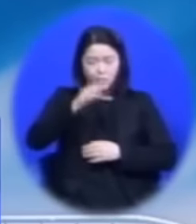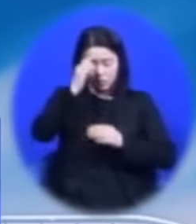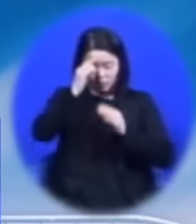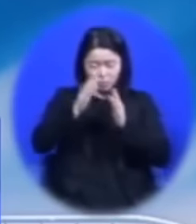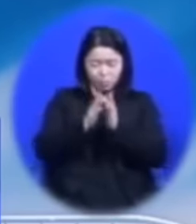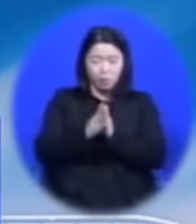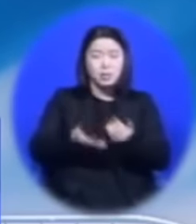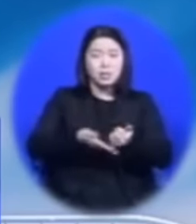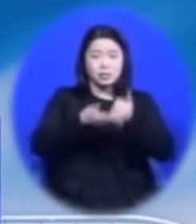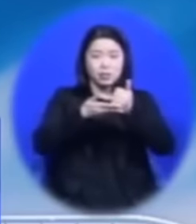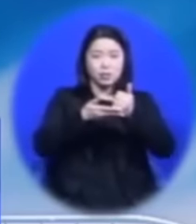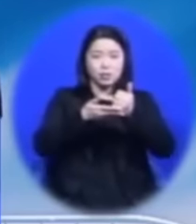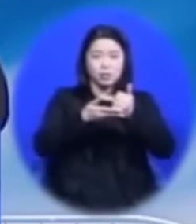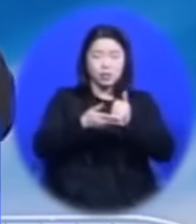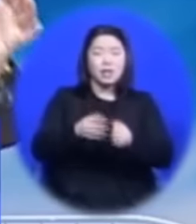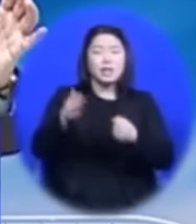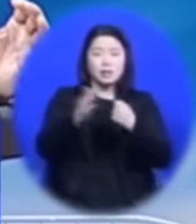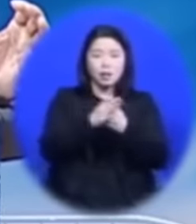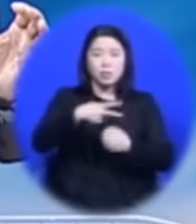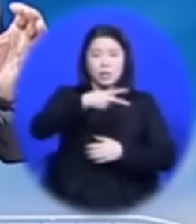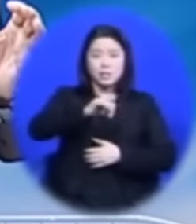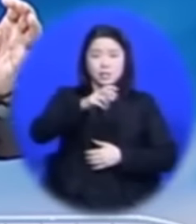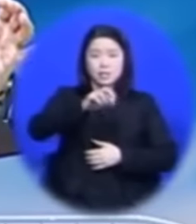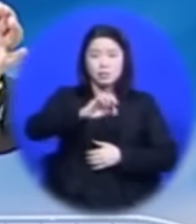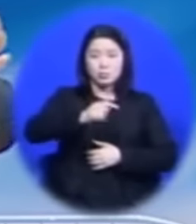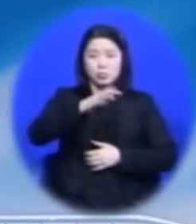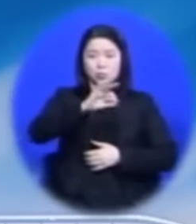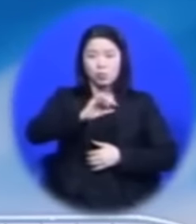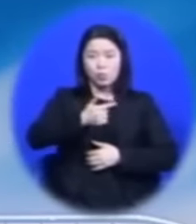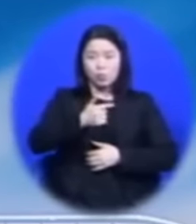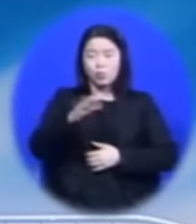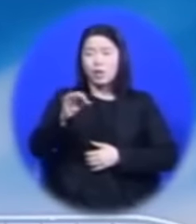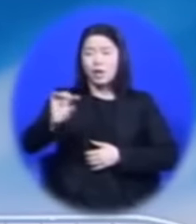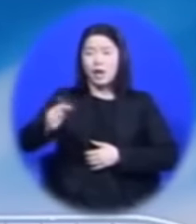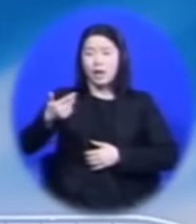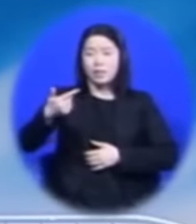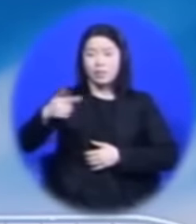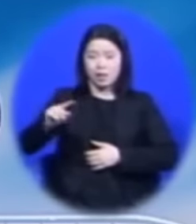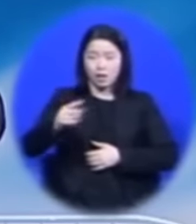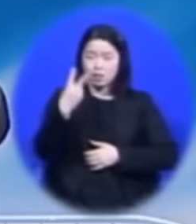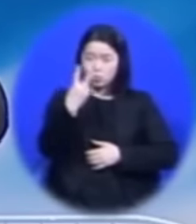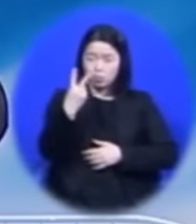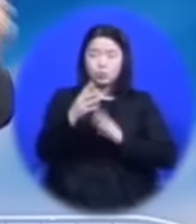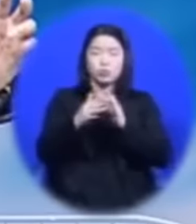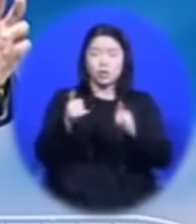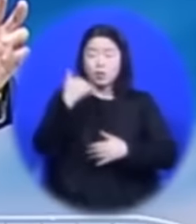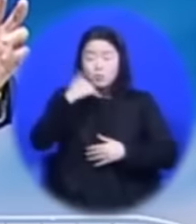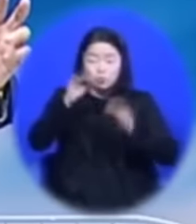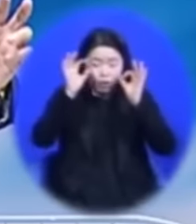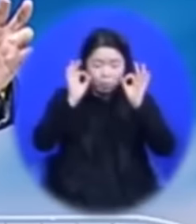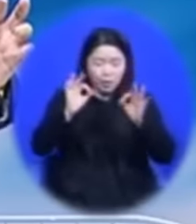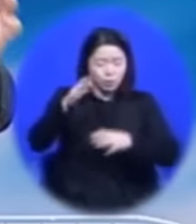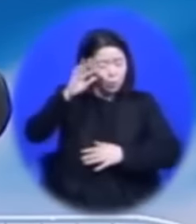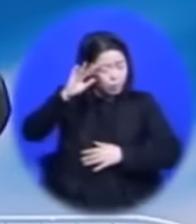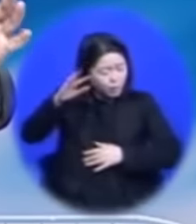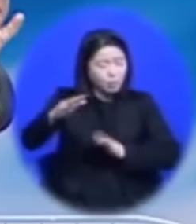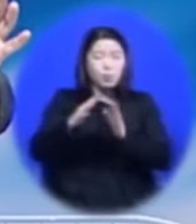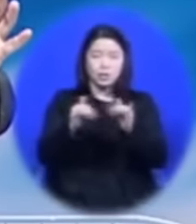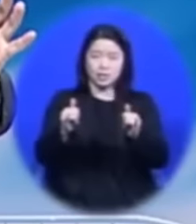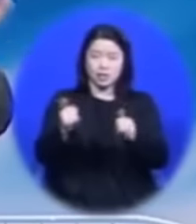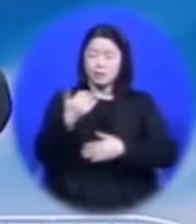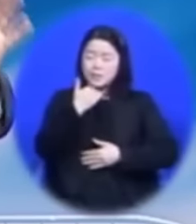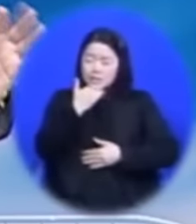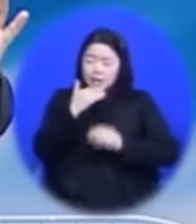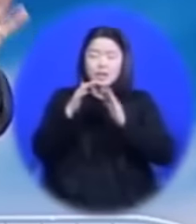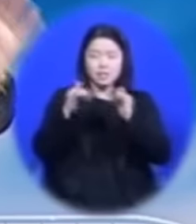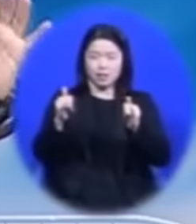그랬습니다. 그러니까 시므온과 안나 선지자는 누가 보아도 사모하는 사람이었고 기다리는